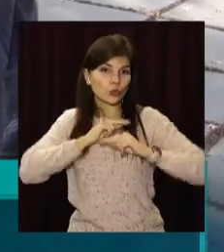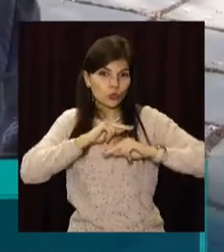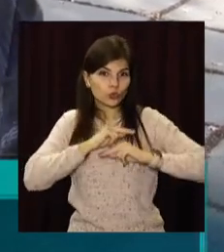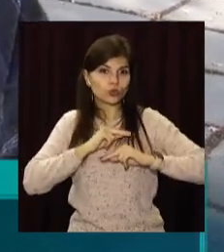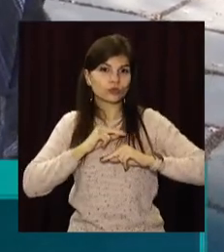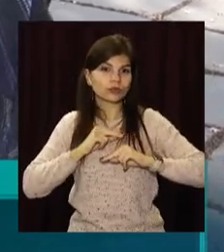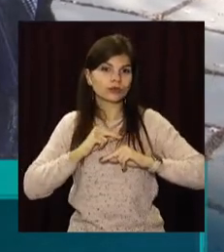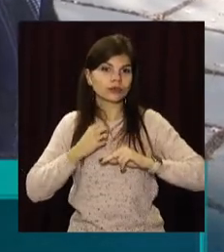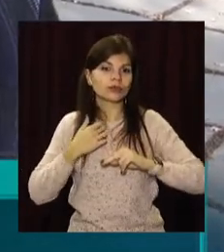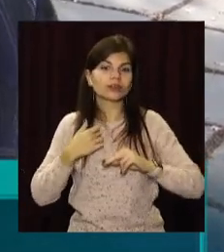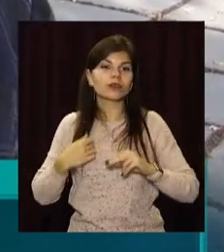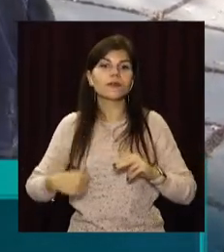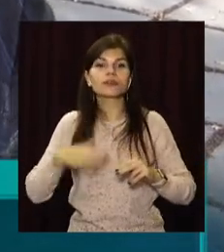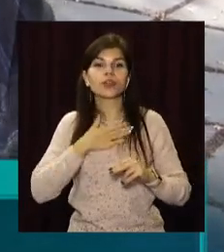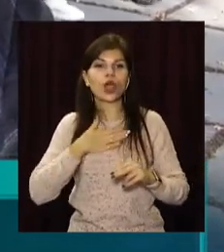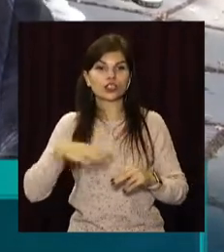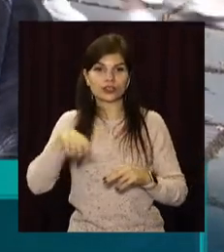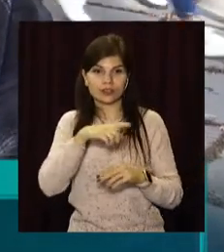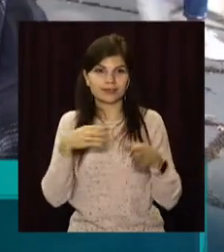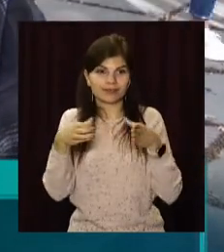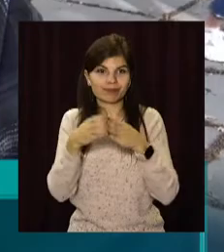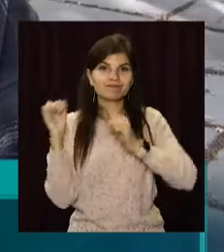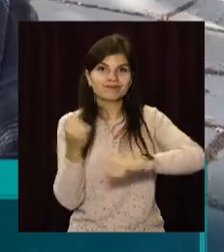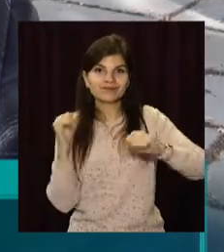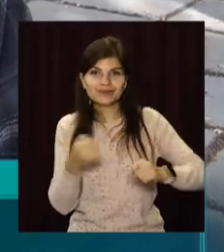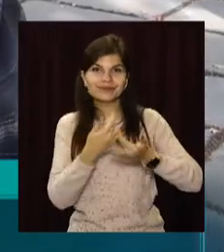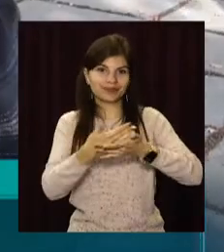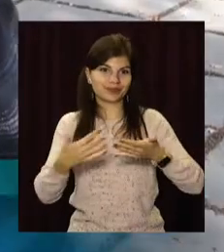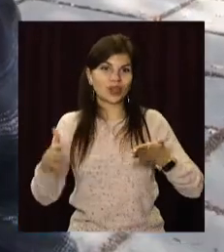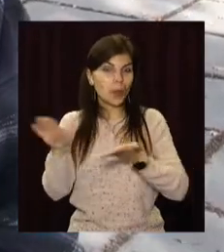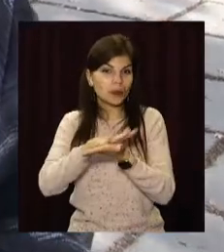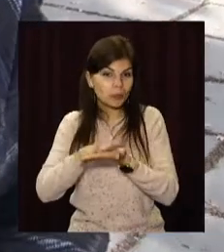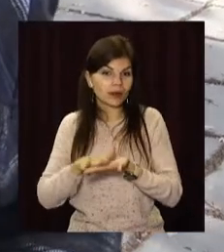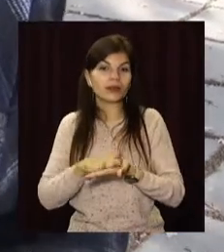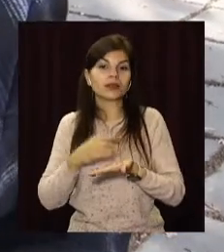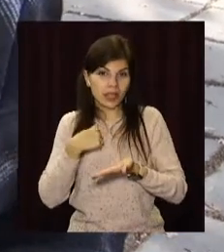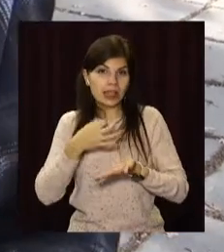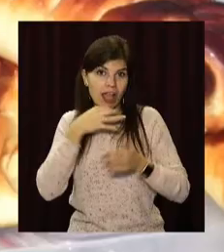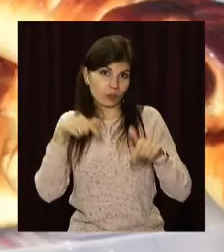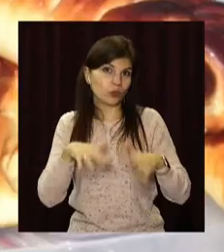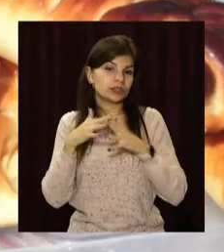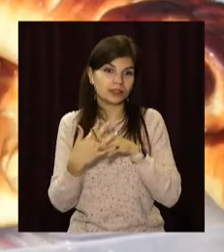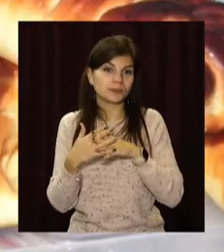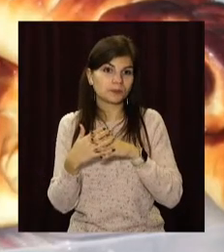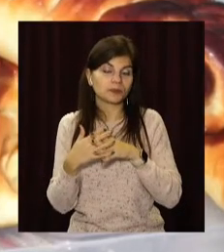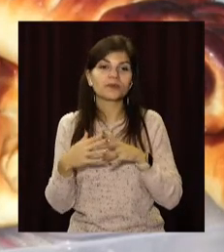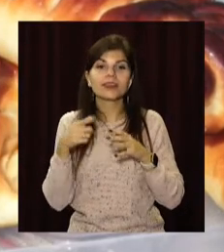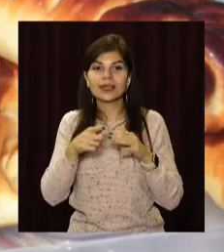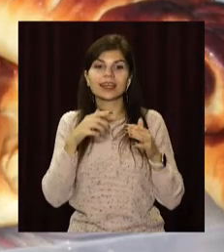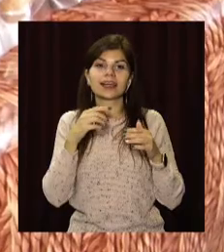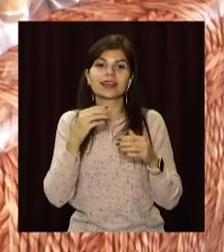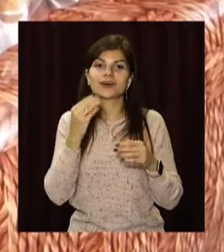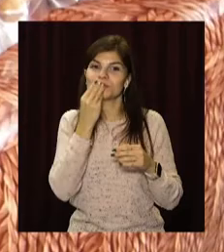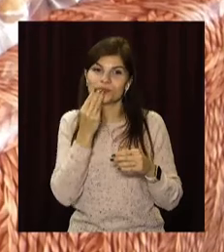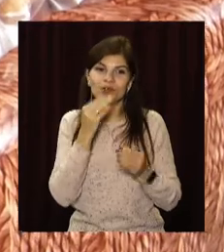трудяться наше комунальне підприємство, прибирають, нравиться нам в селі. Домашні наїдки та